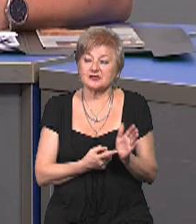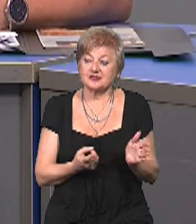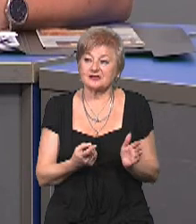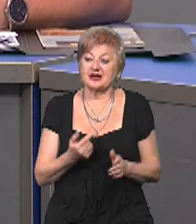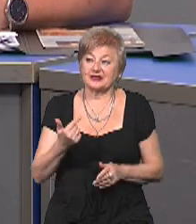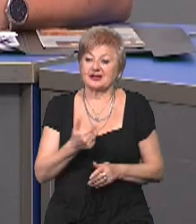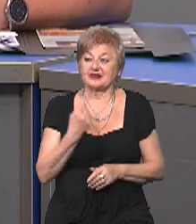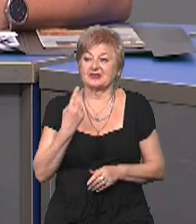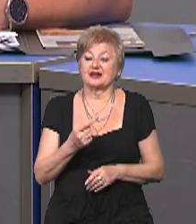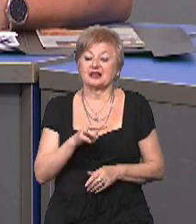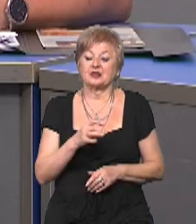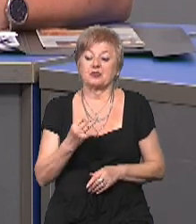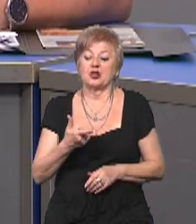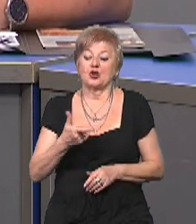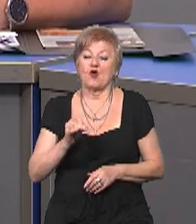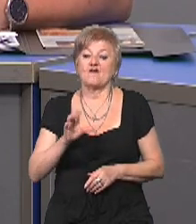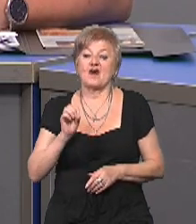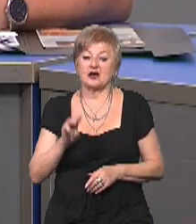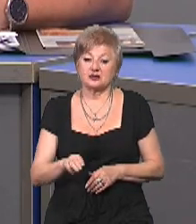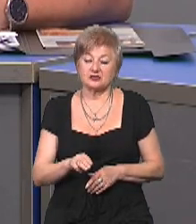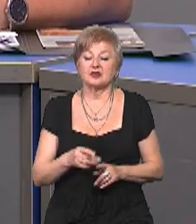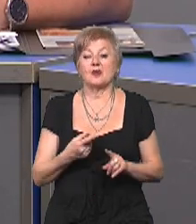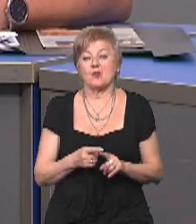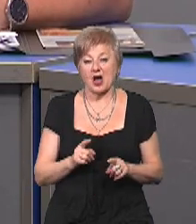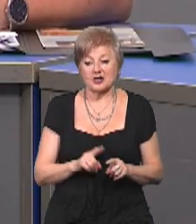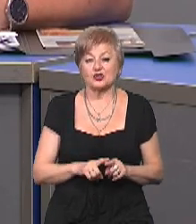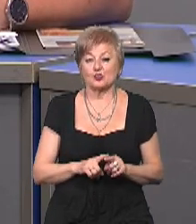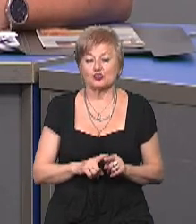116 гривен за мегаватт. Поэтому